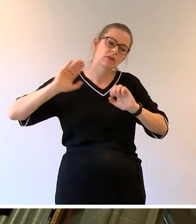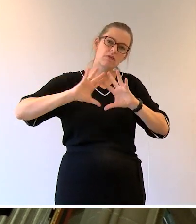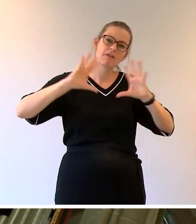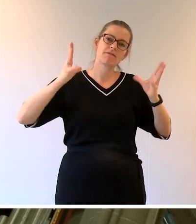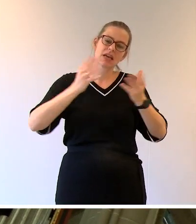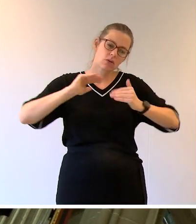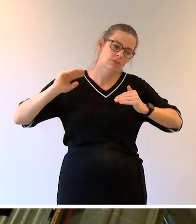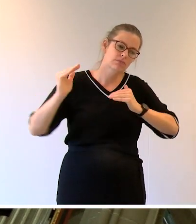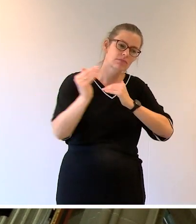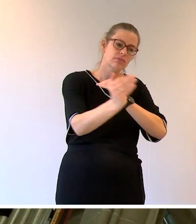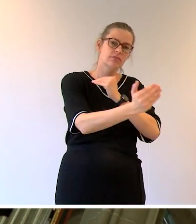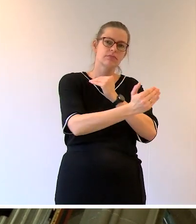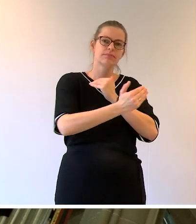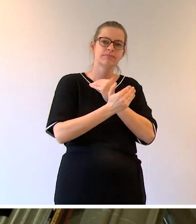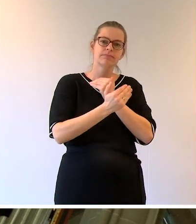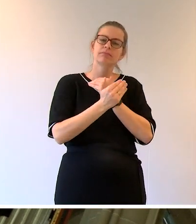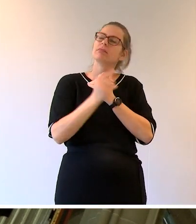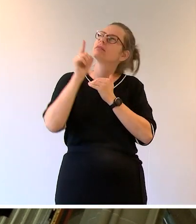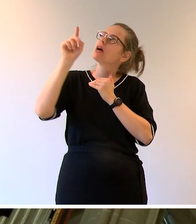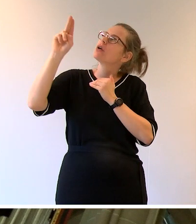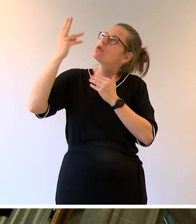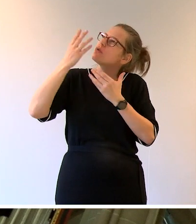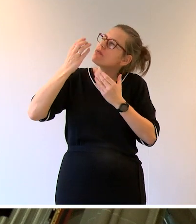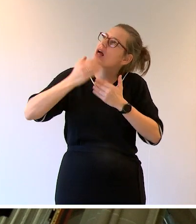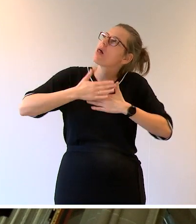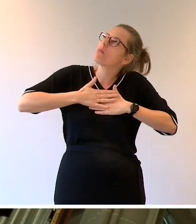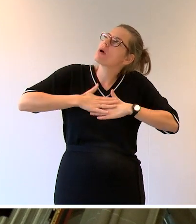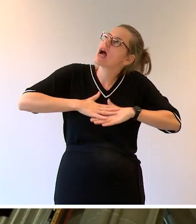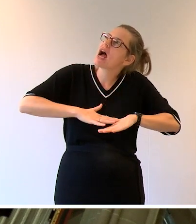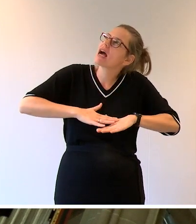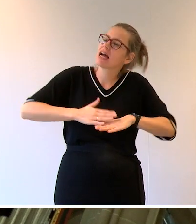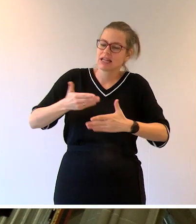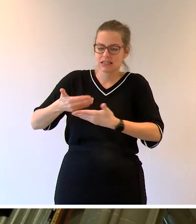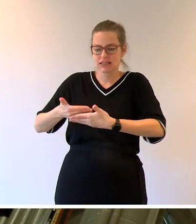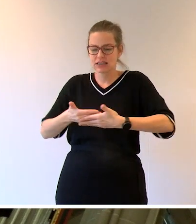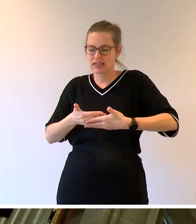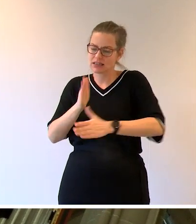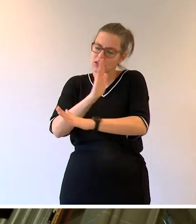wereld naar uw welbehagen in het kind in de voerbak.